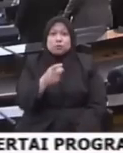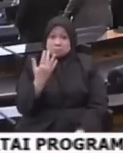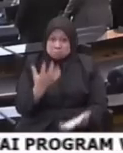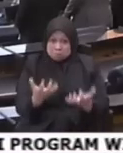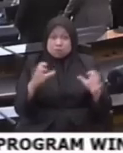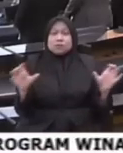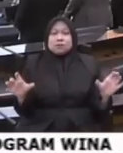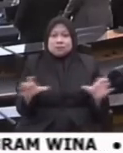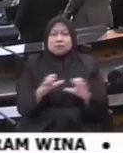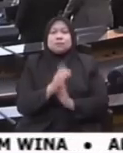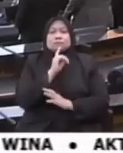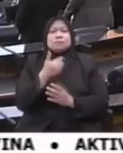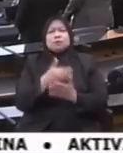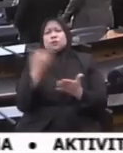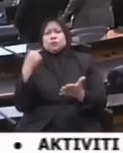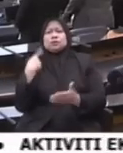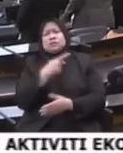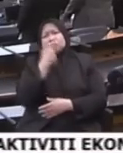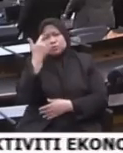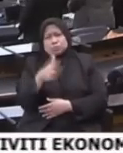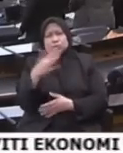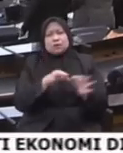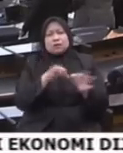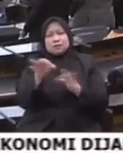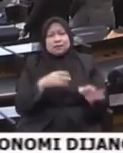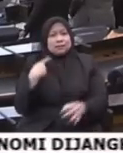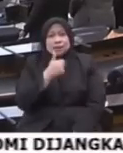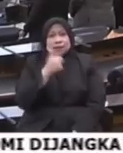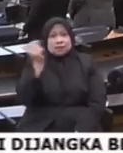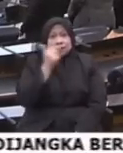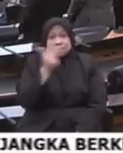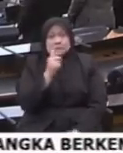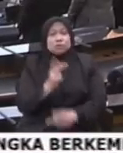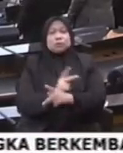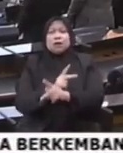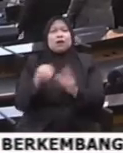dibuat sebelum kita bahaskan bukan kita